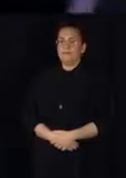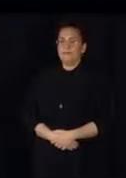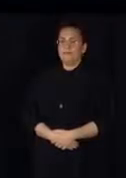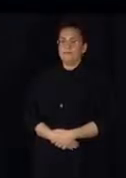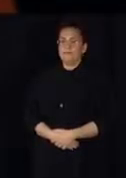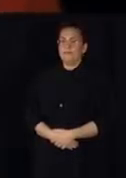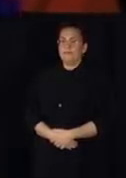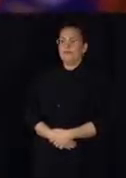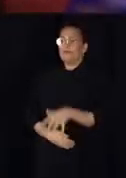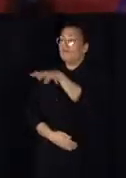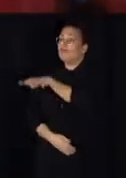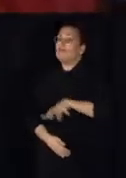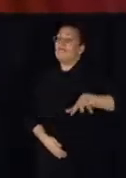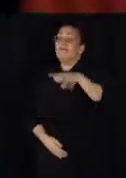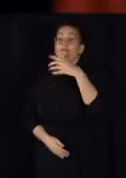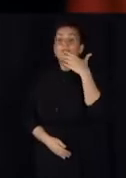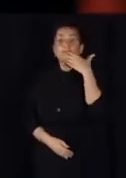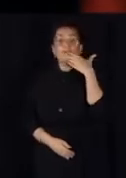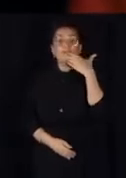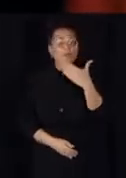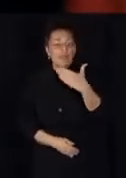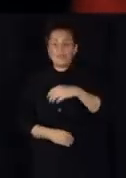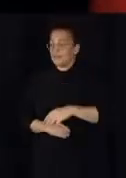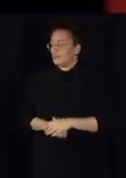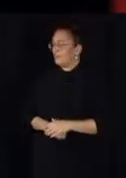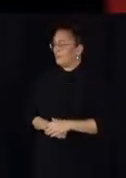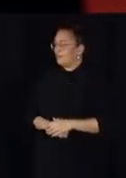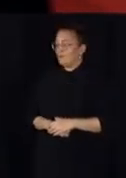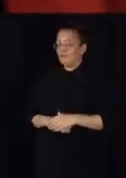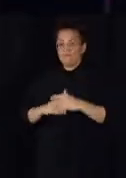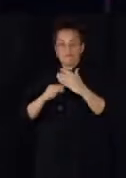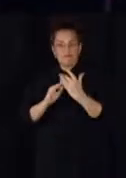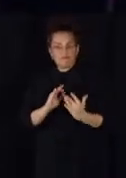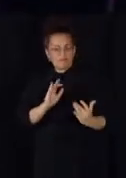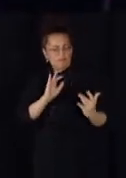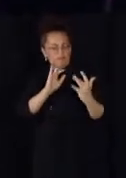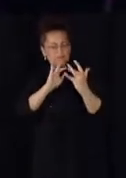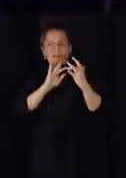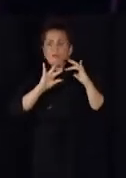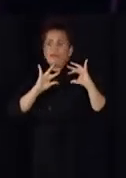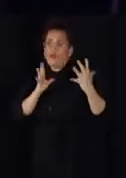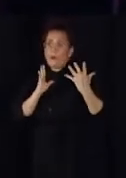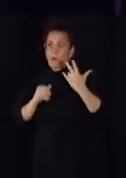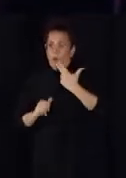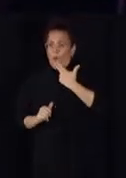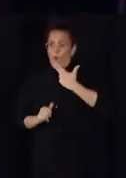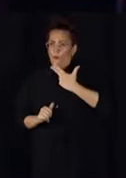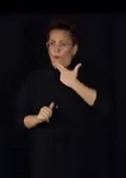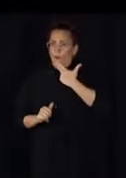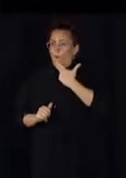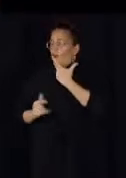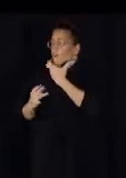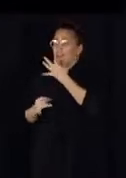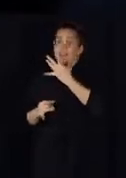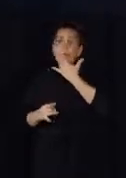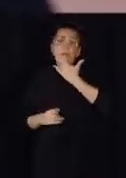Merci à tous. Je vais vous proposer de rester dans cette qualité de contact. Je vais remercier très chaleureusement les danseuses du Wu